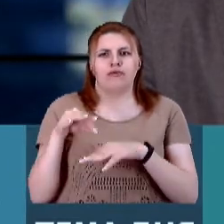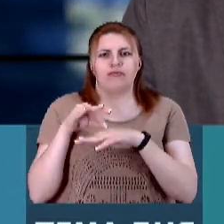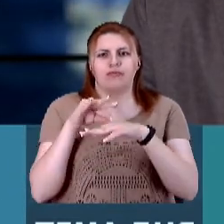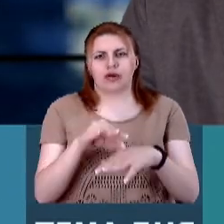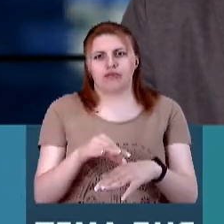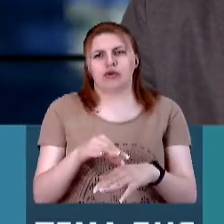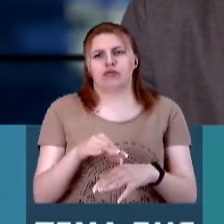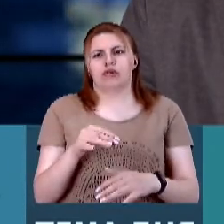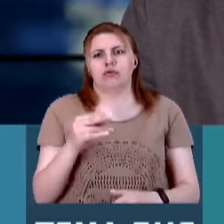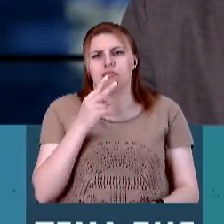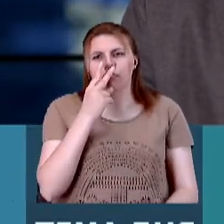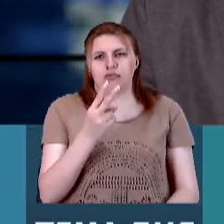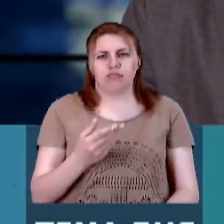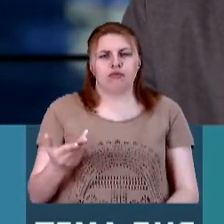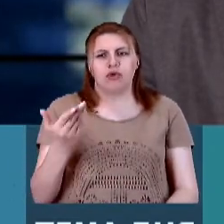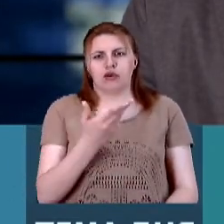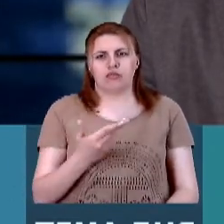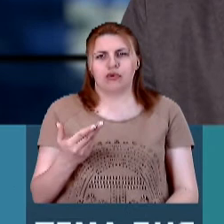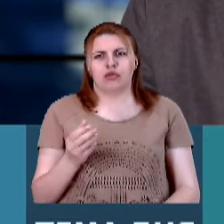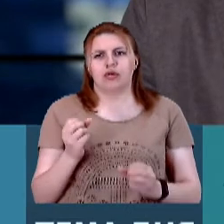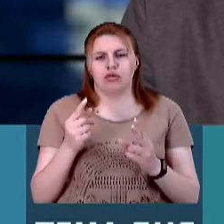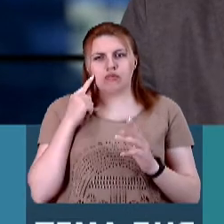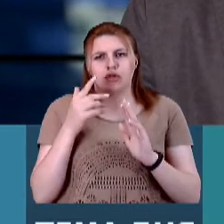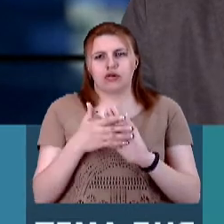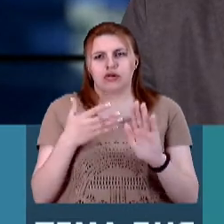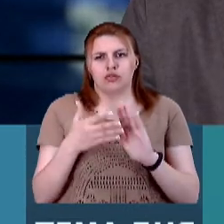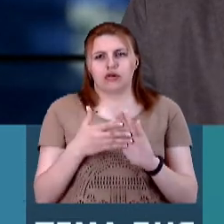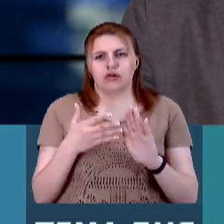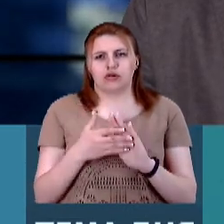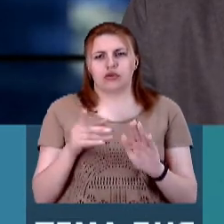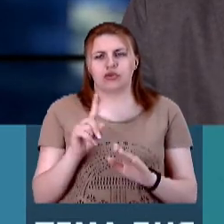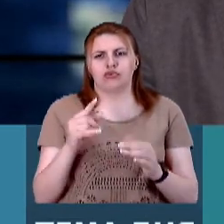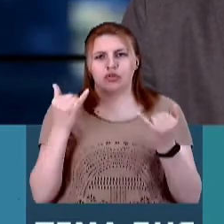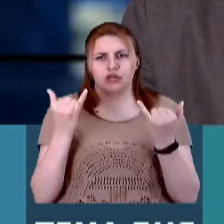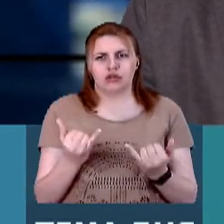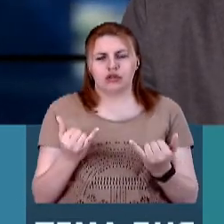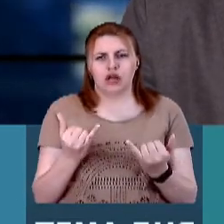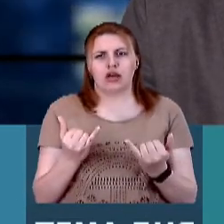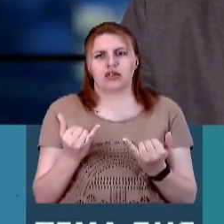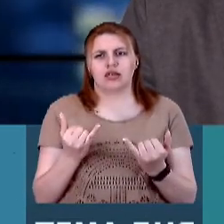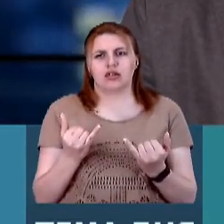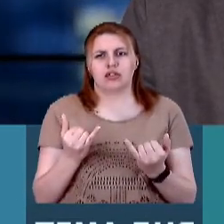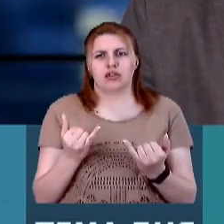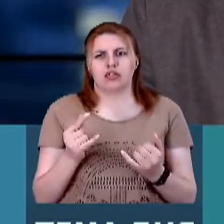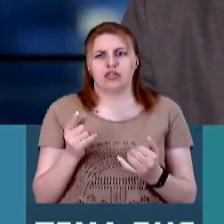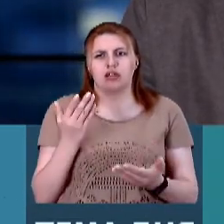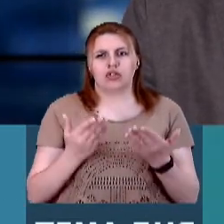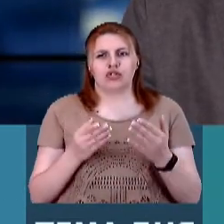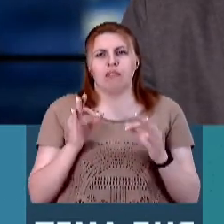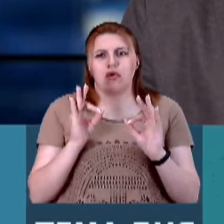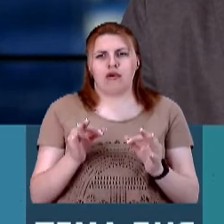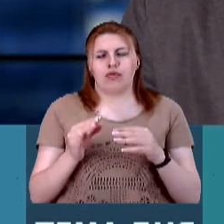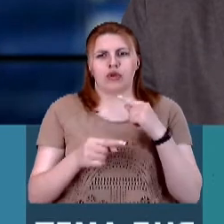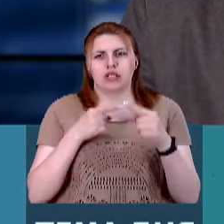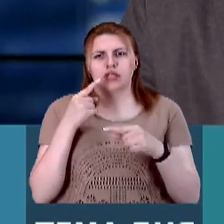бачимо, як зараз, ну, ми ж розуміємо, що зараз йде, якщо правду казати, да,